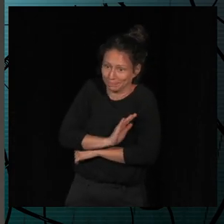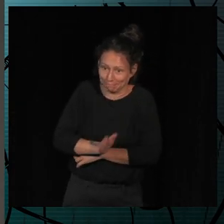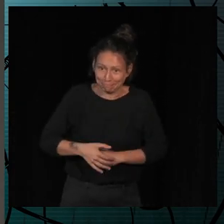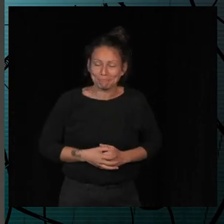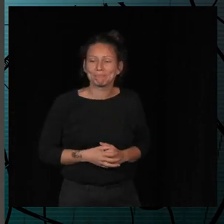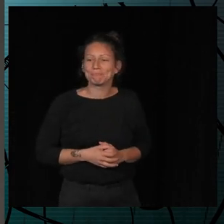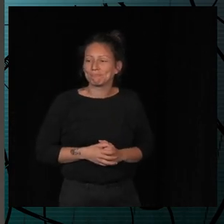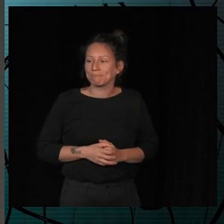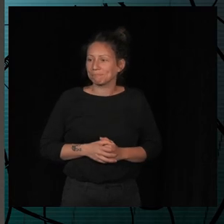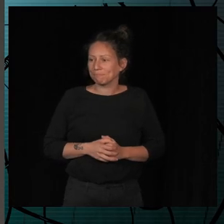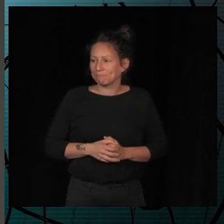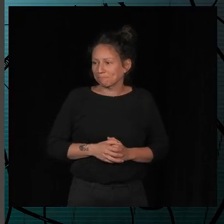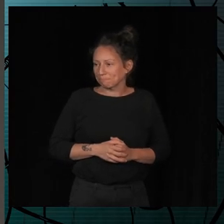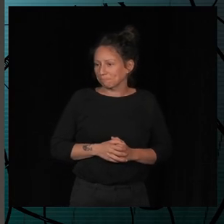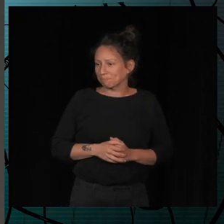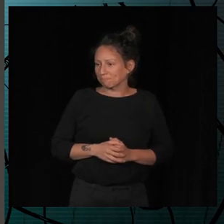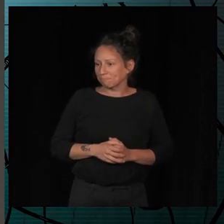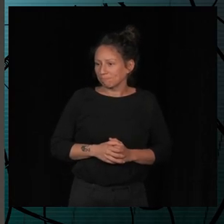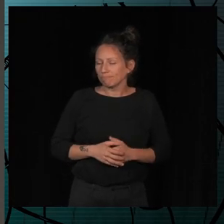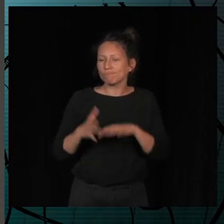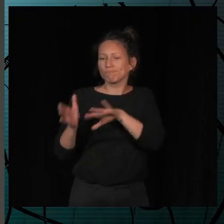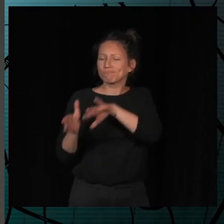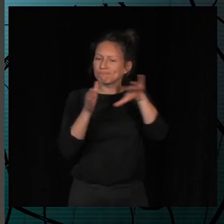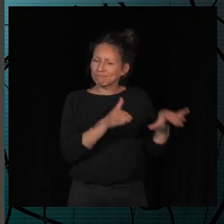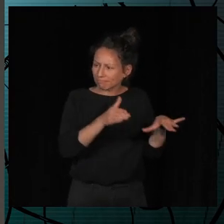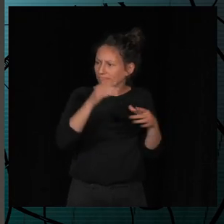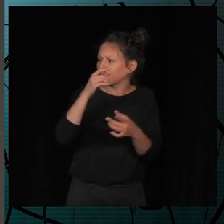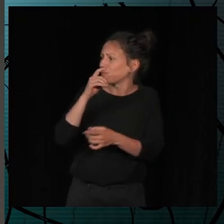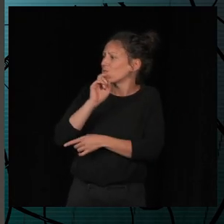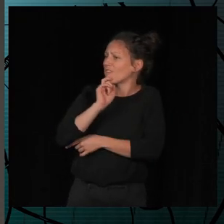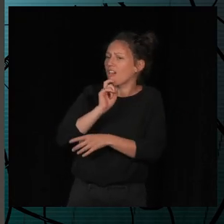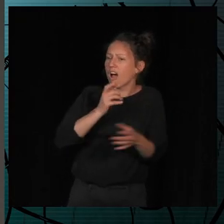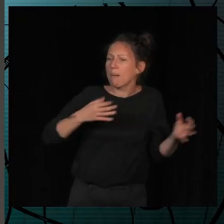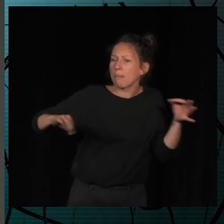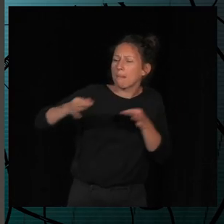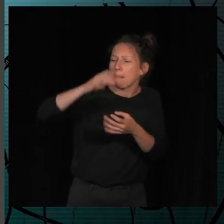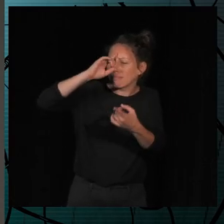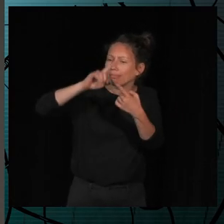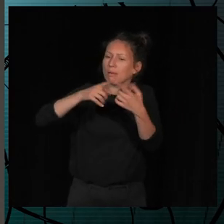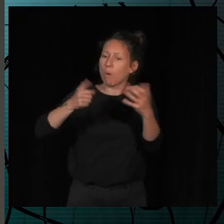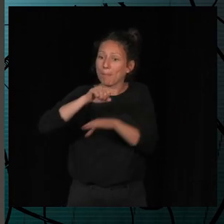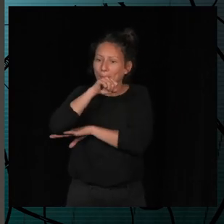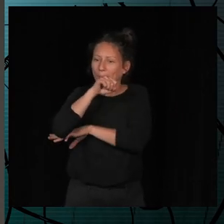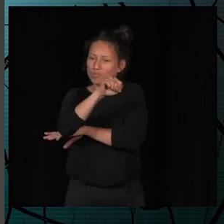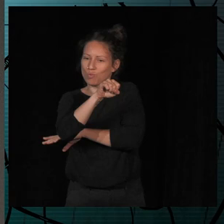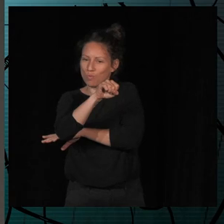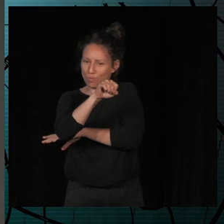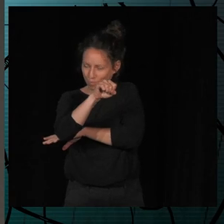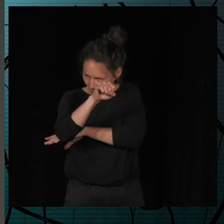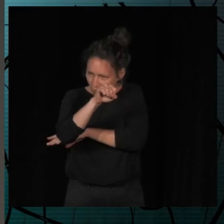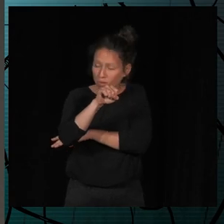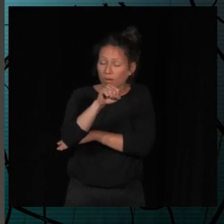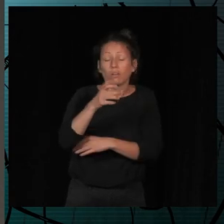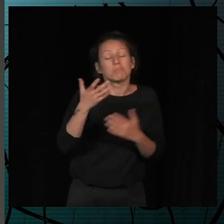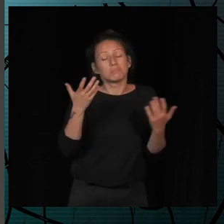euh autour de ce qui a été évoqué de la passion qui est extrêmement important c'est le basculement du jeu euh c'est